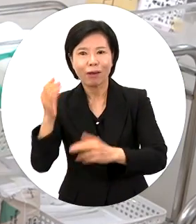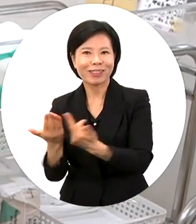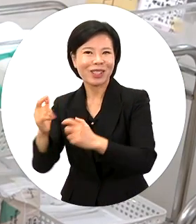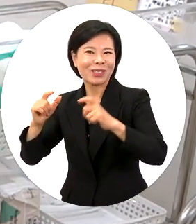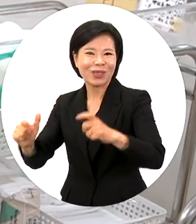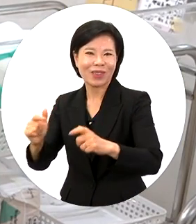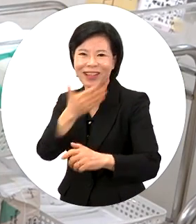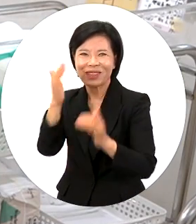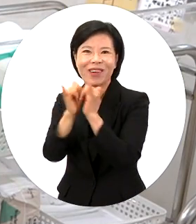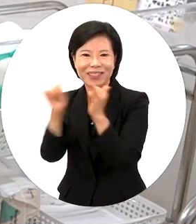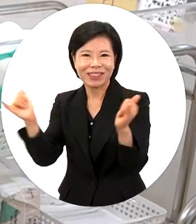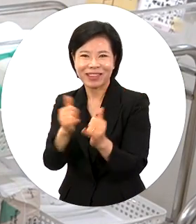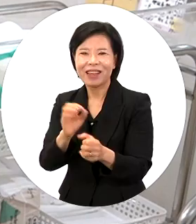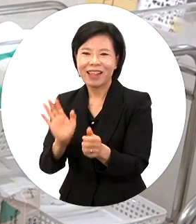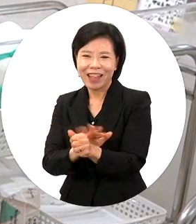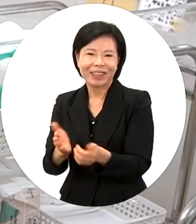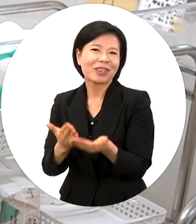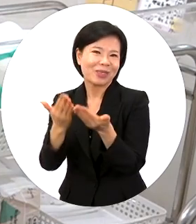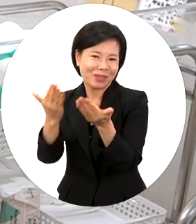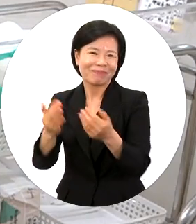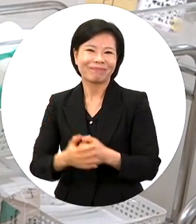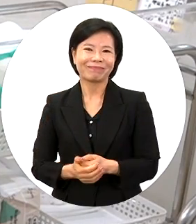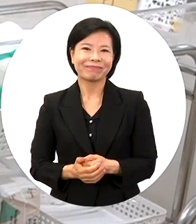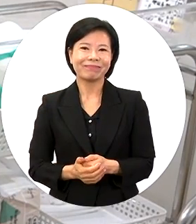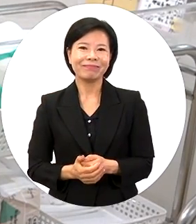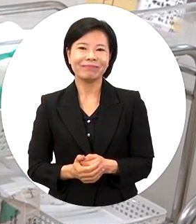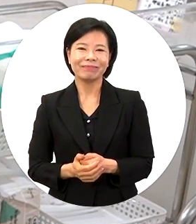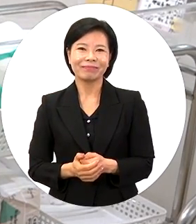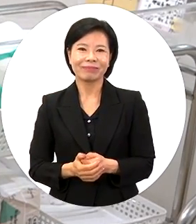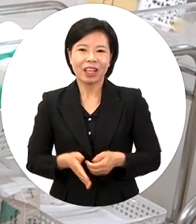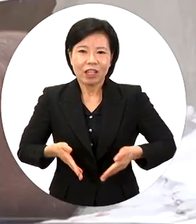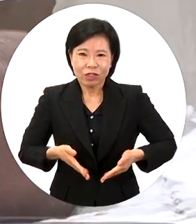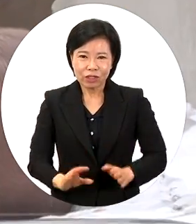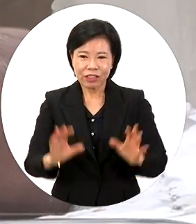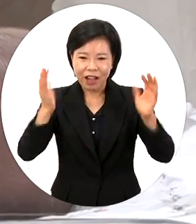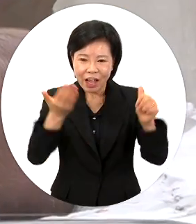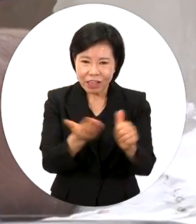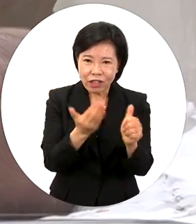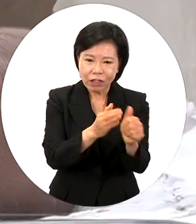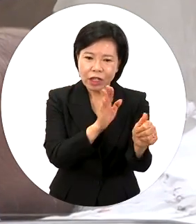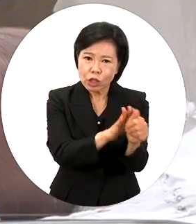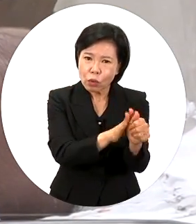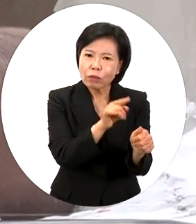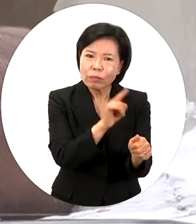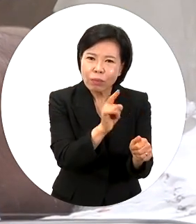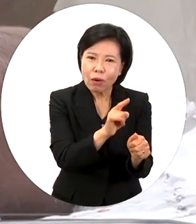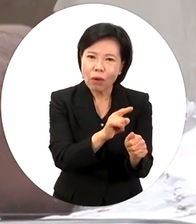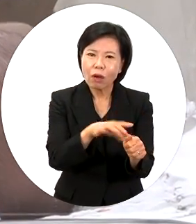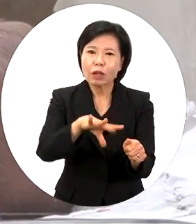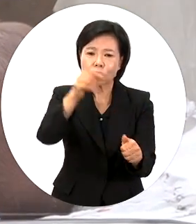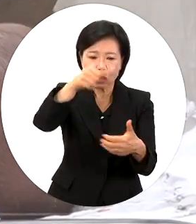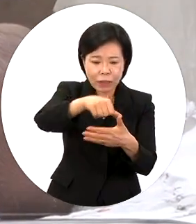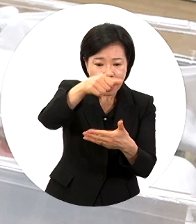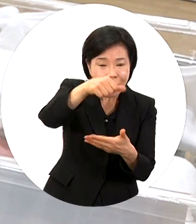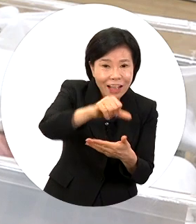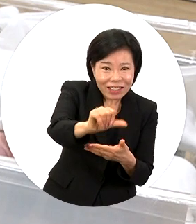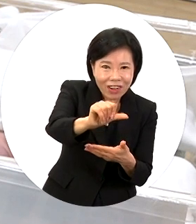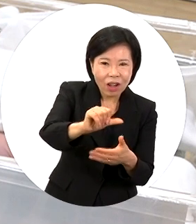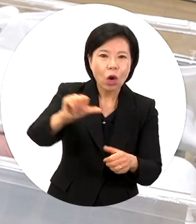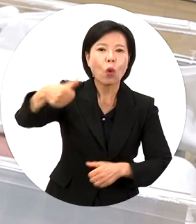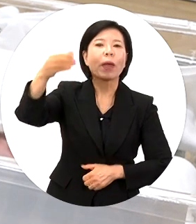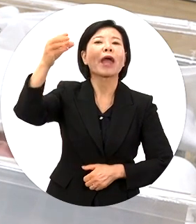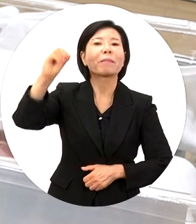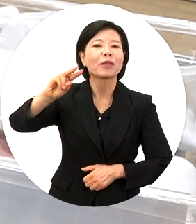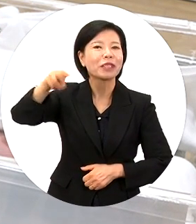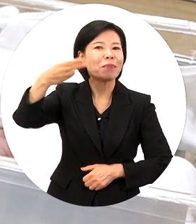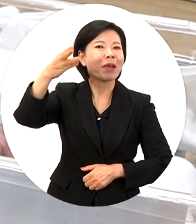뛰어넘어 더 많은 제주의 청년들에게 혜택을 제공합니다. 출생 및 육아 지원 분야에서는 첫 자녀 출산